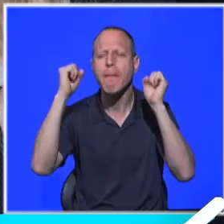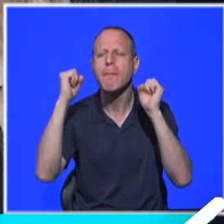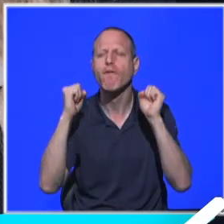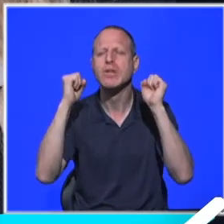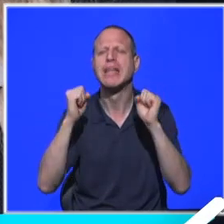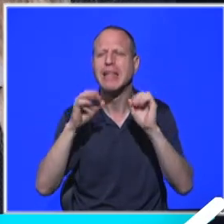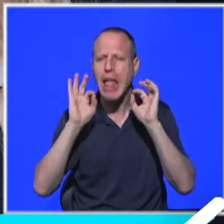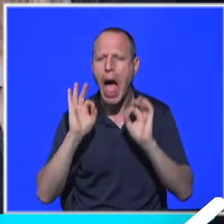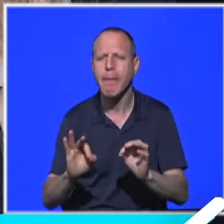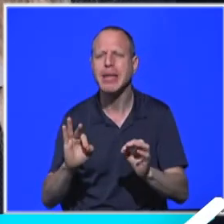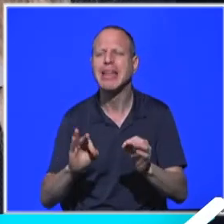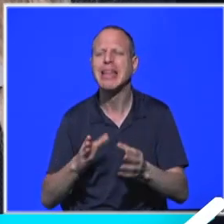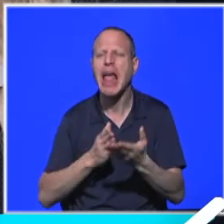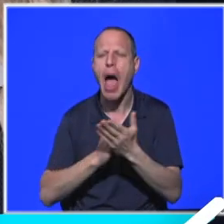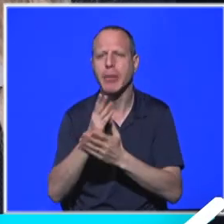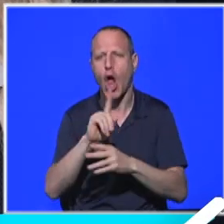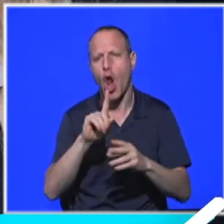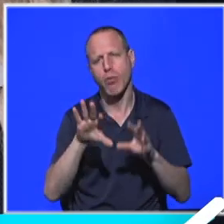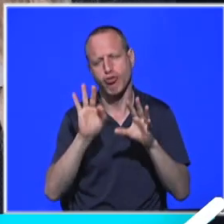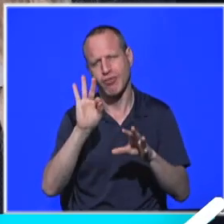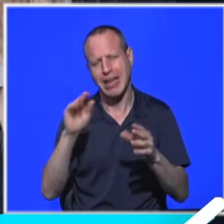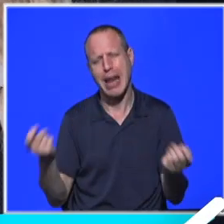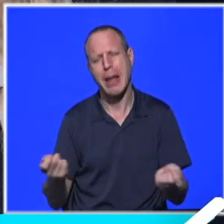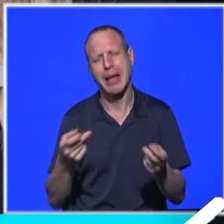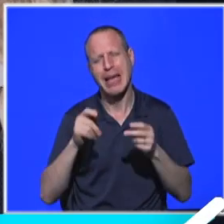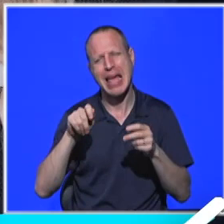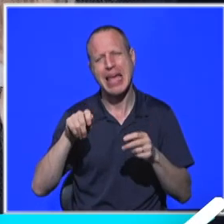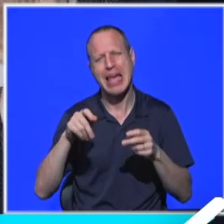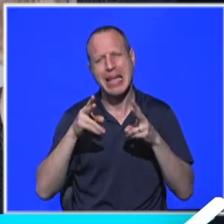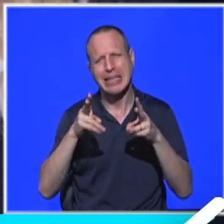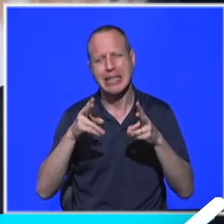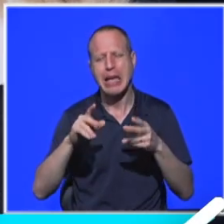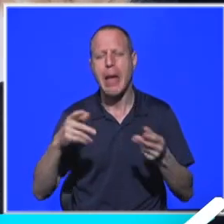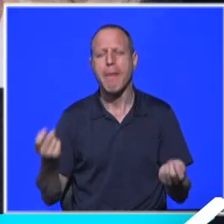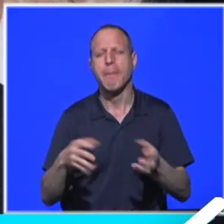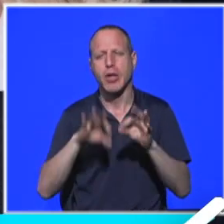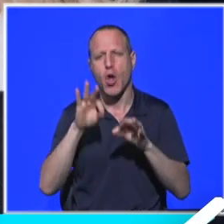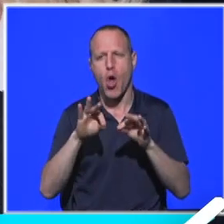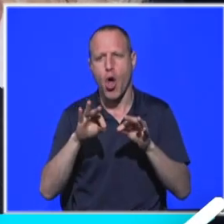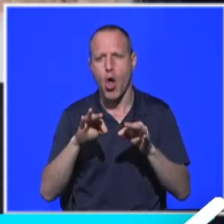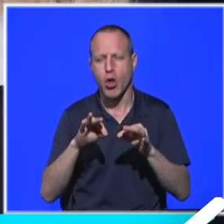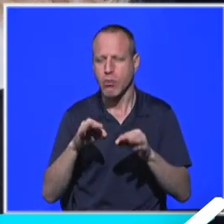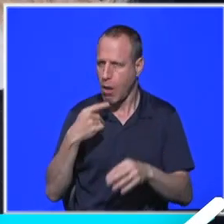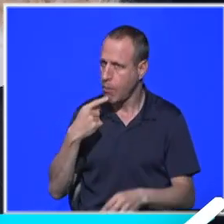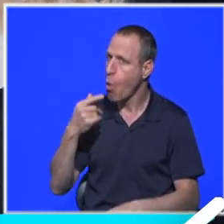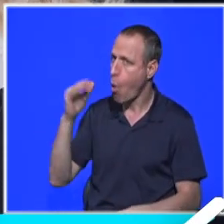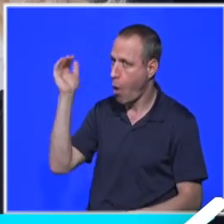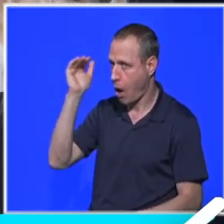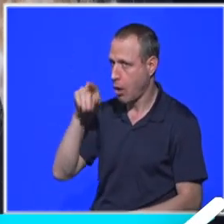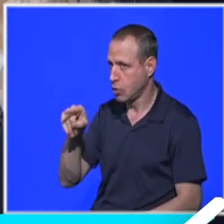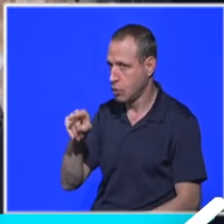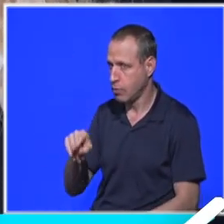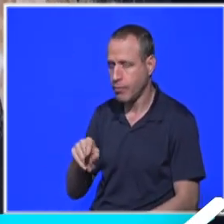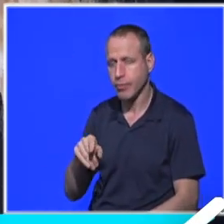אמינה, לא כגימיק של בחירות, אלא מתוך שיראו שזה מהבטן. אמרו שקנצו זה. הוא היה לשנתיים. הוא באמת הביא את זה. וברגע